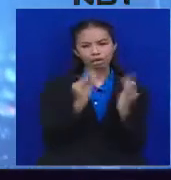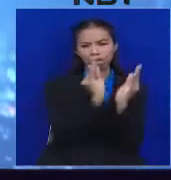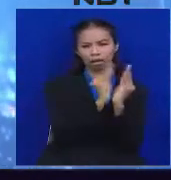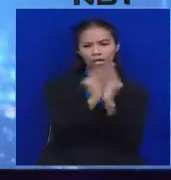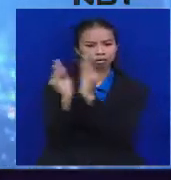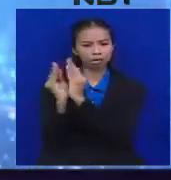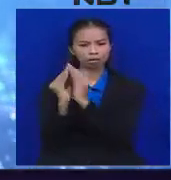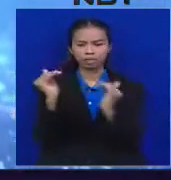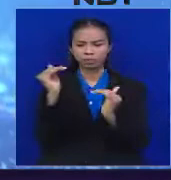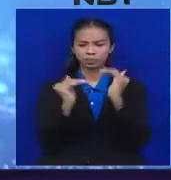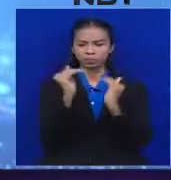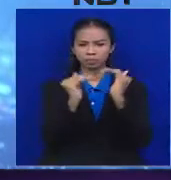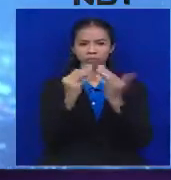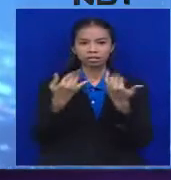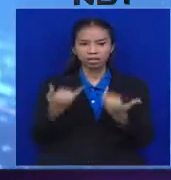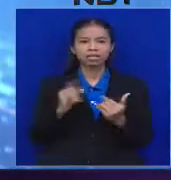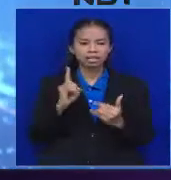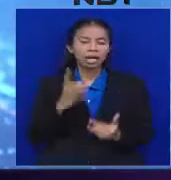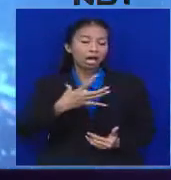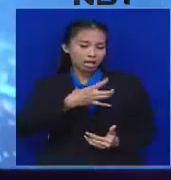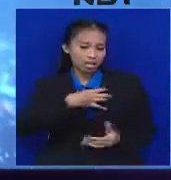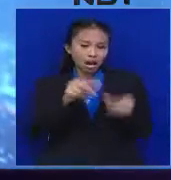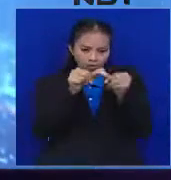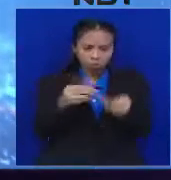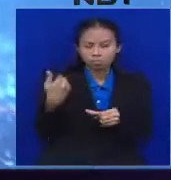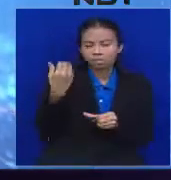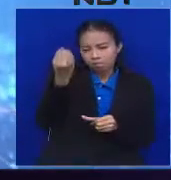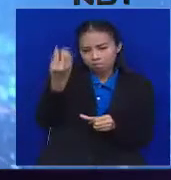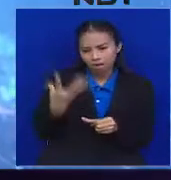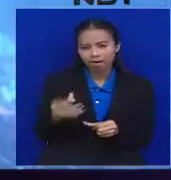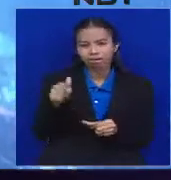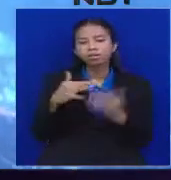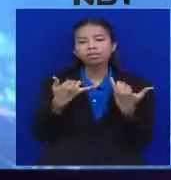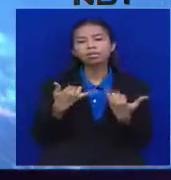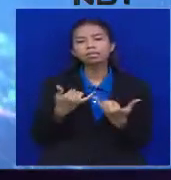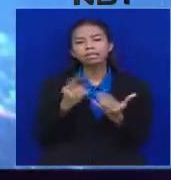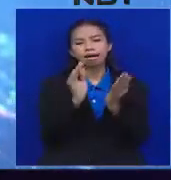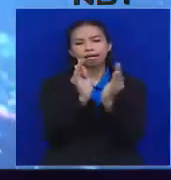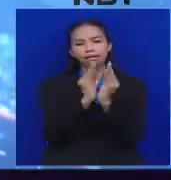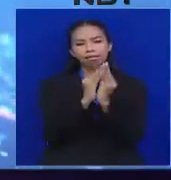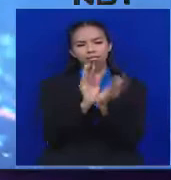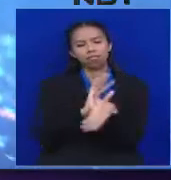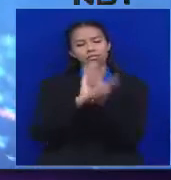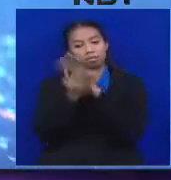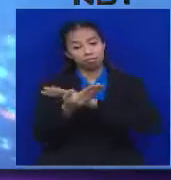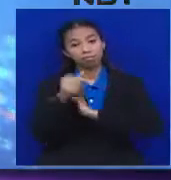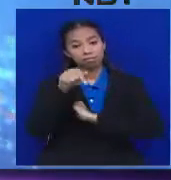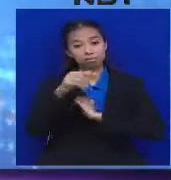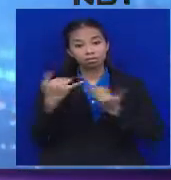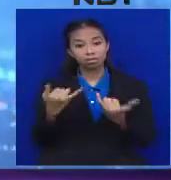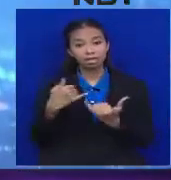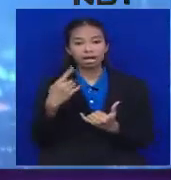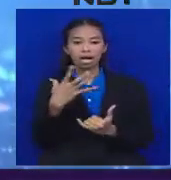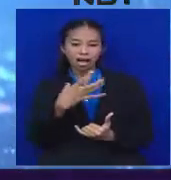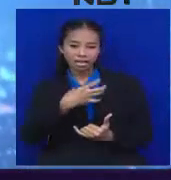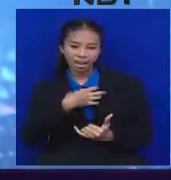วงแรกของการนับคะแนนพบว่าคนที่อยากอยู่ใน EU ต่อนั้นมีมากกว่าจนล่าสุดตอนนี้คะแนนพลิกกลับมาว่ากลุ่มที่ต้องการลีฟ